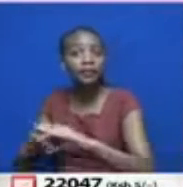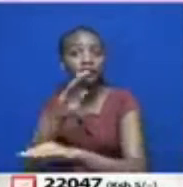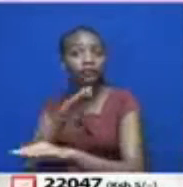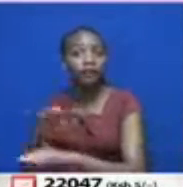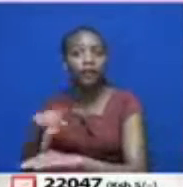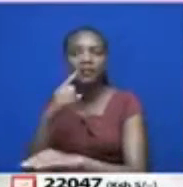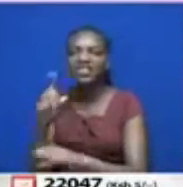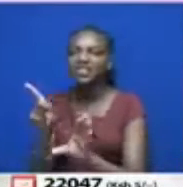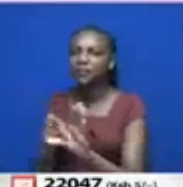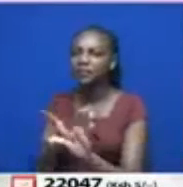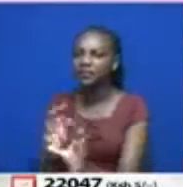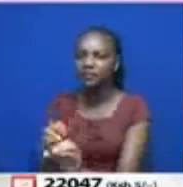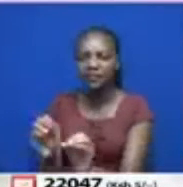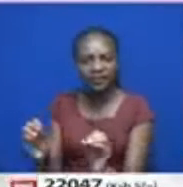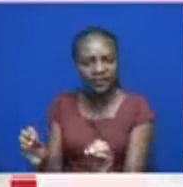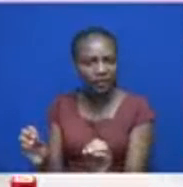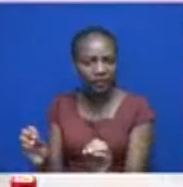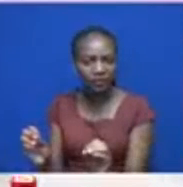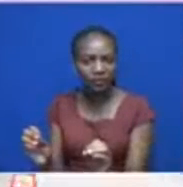hawakuwasilishwa ama